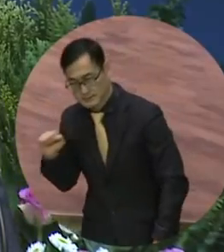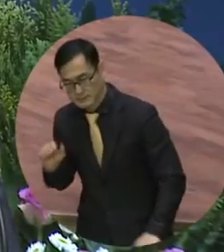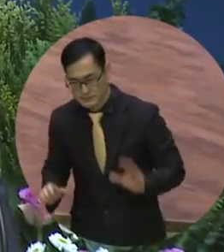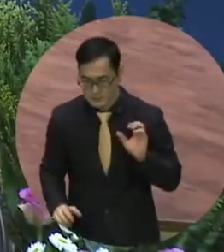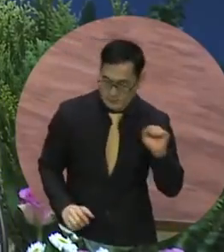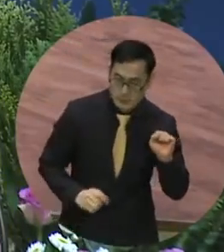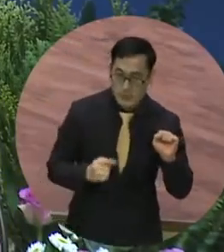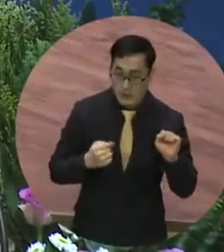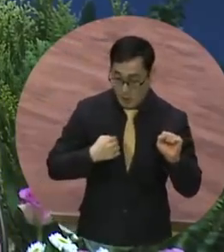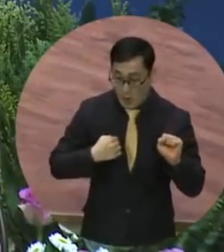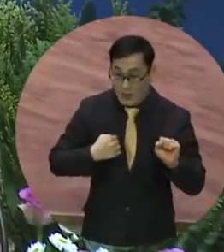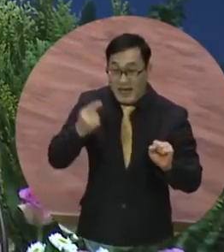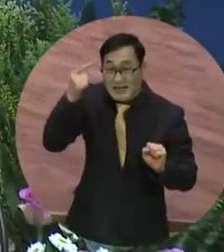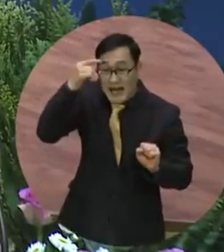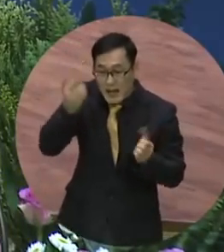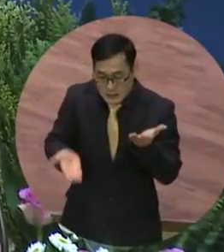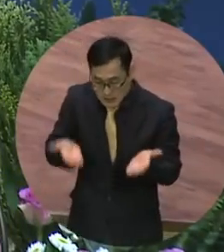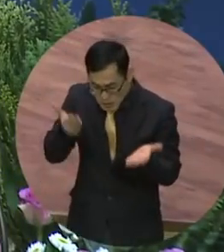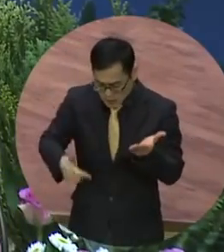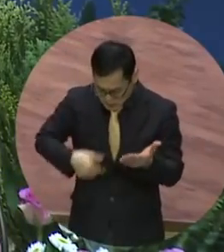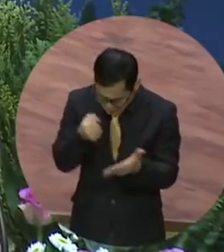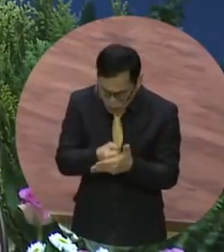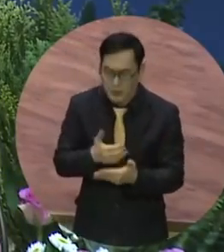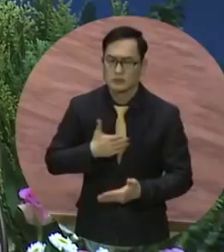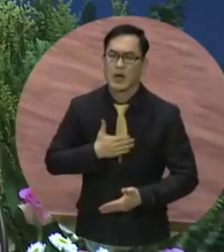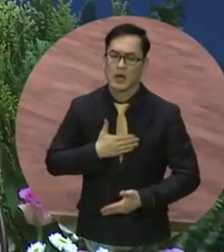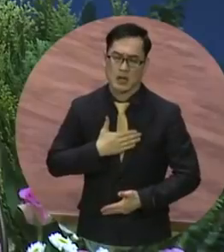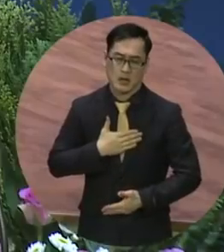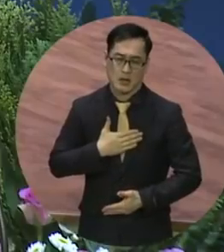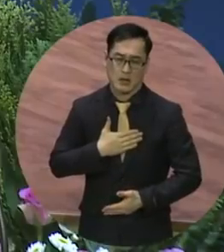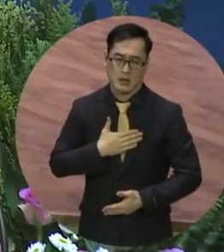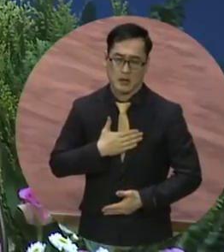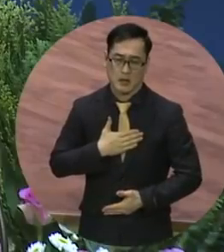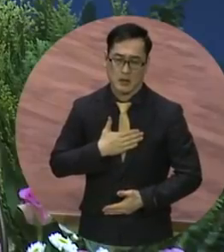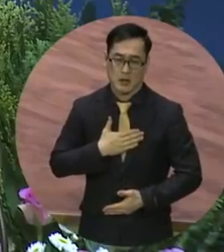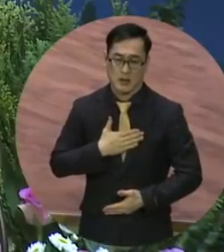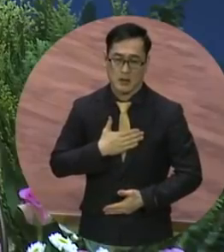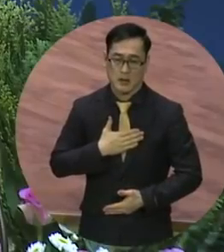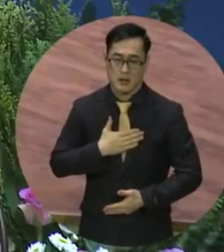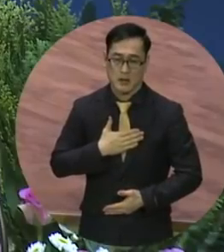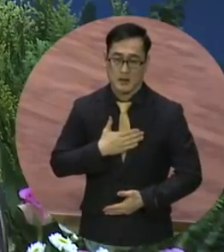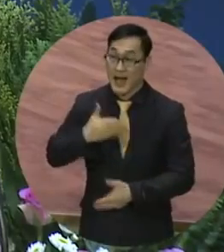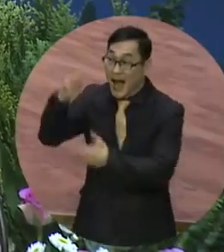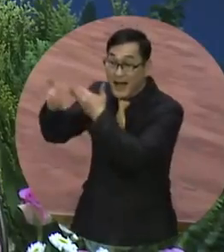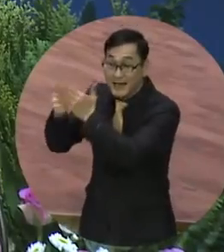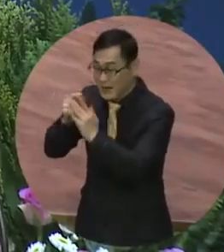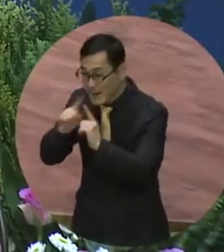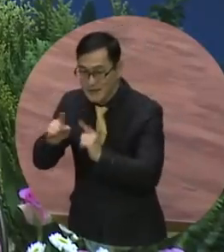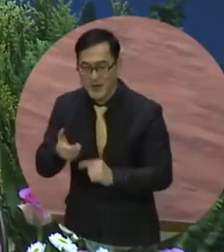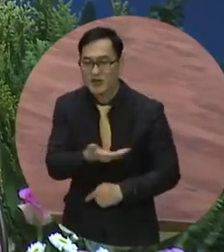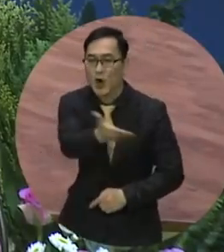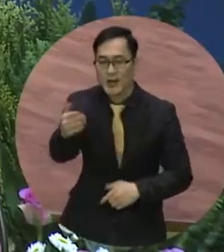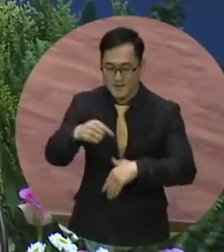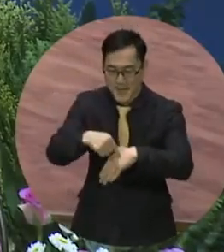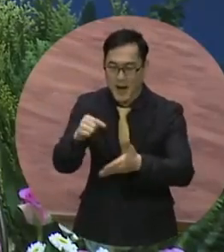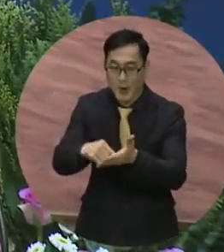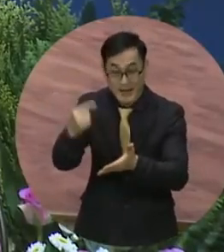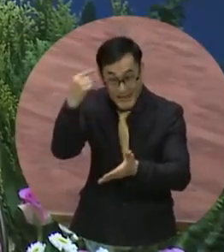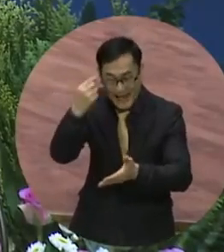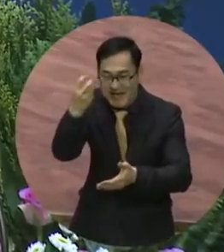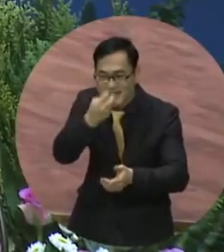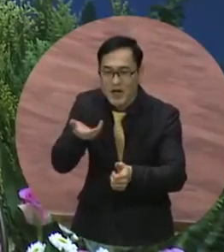생각하느냐 다르지요. 그래서 성경이 뭐라 해서 너의 마음과 생각을 지키시리라. 그러니까 성령의